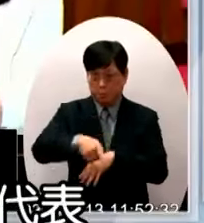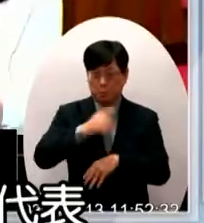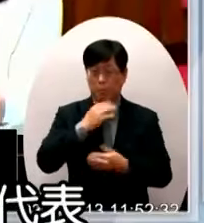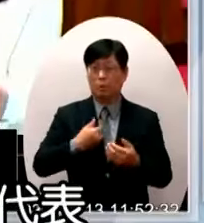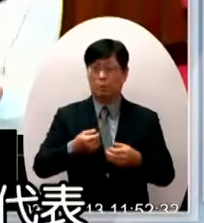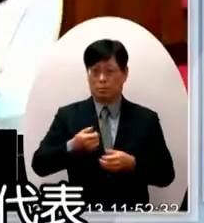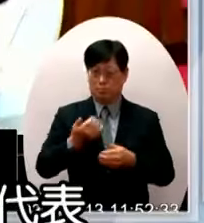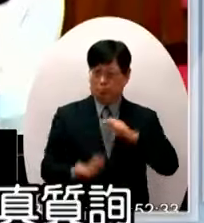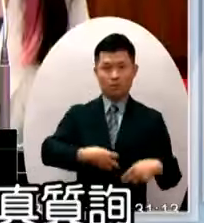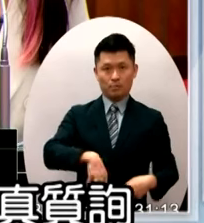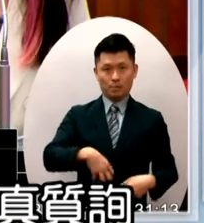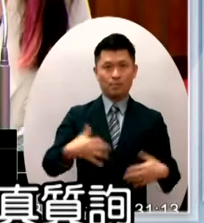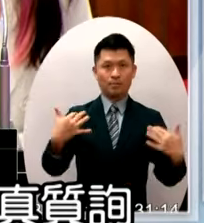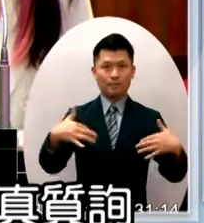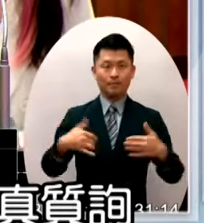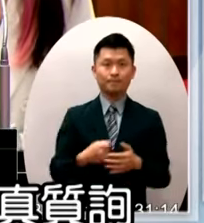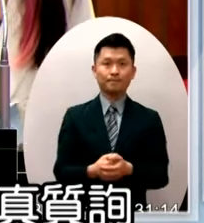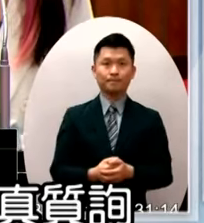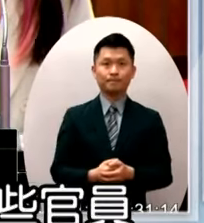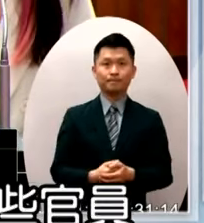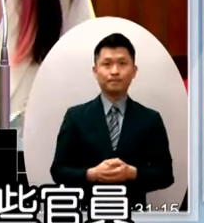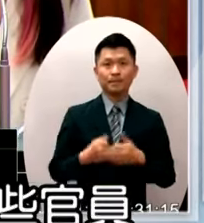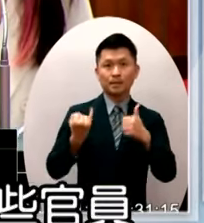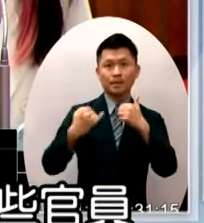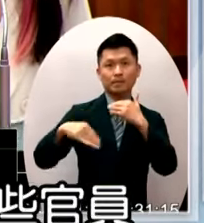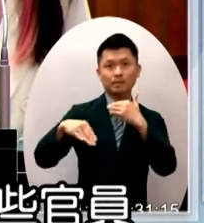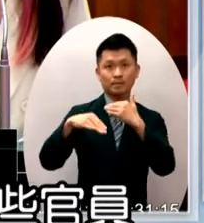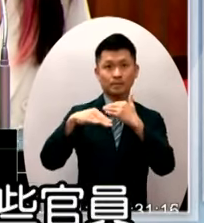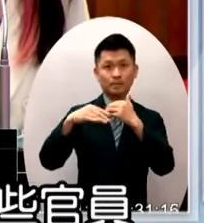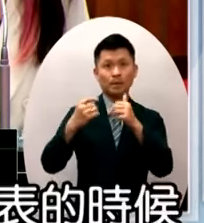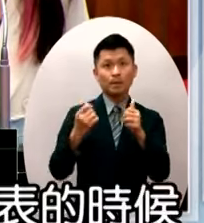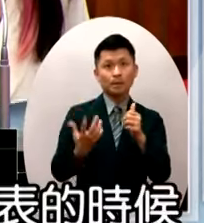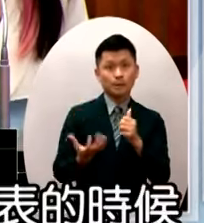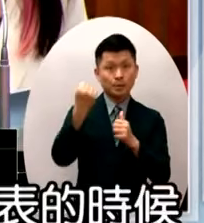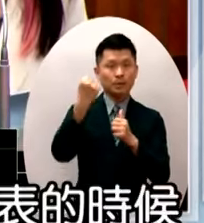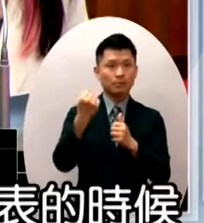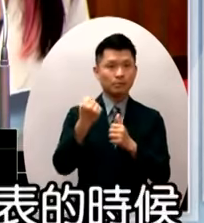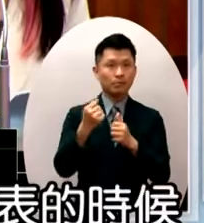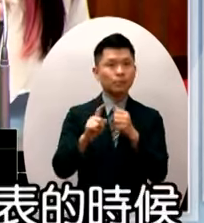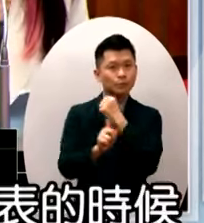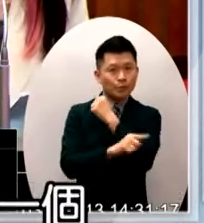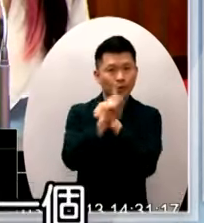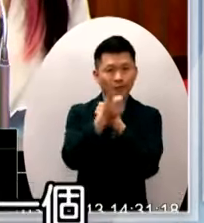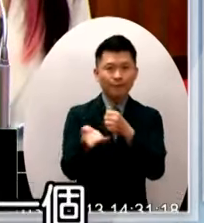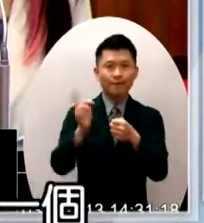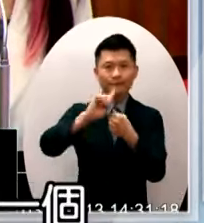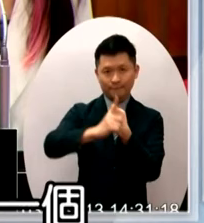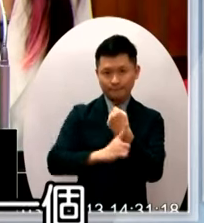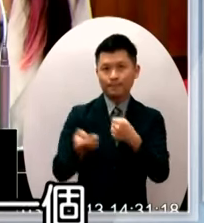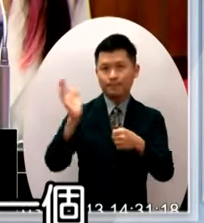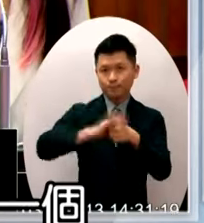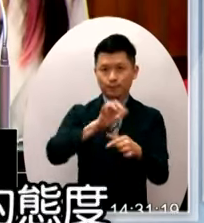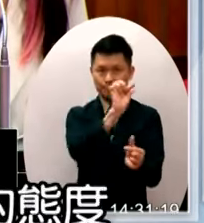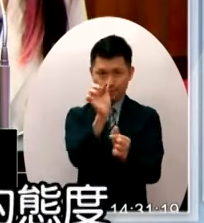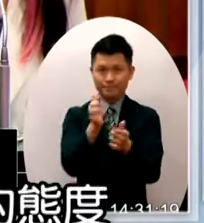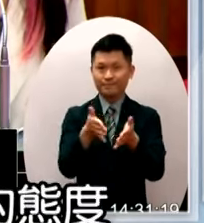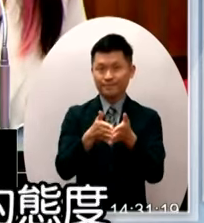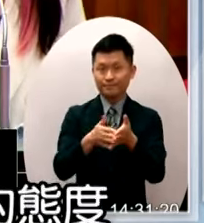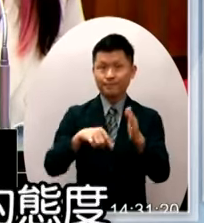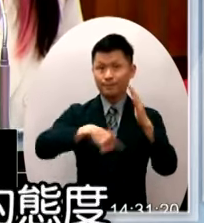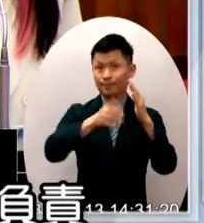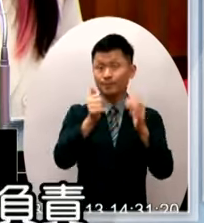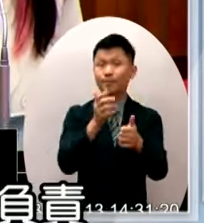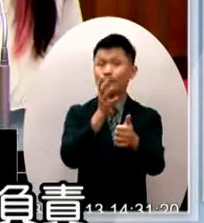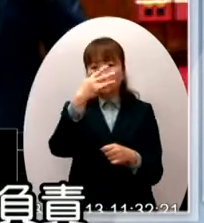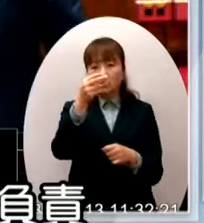权，所以民意代表真的需要认真质询，才能够让这些官员他面对民意代表的时候，能够拿出一个认真负责的